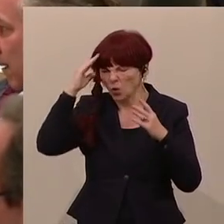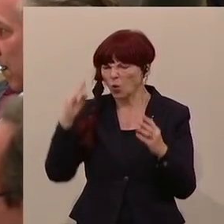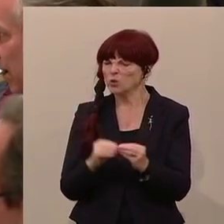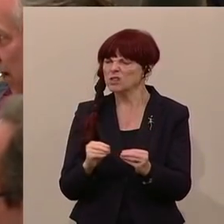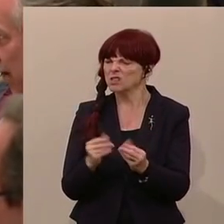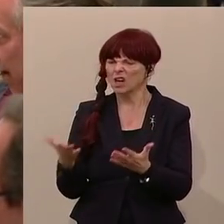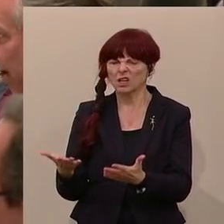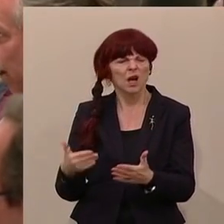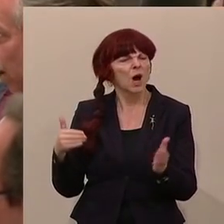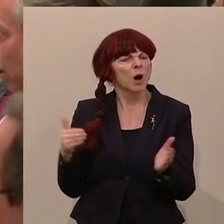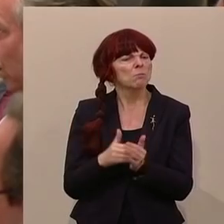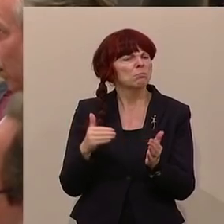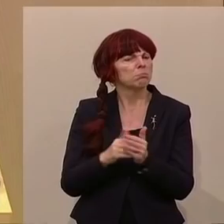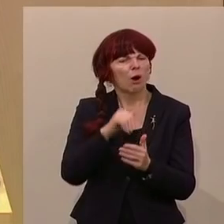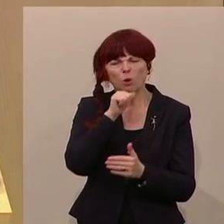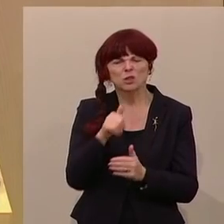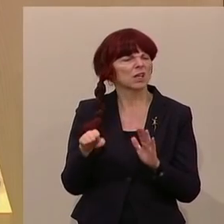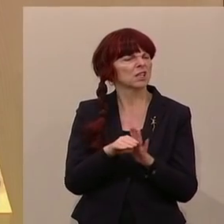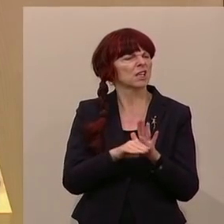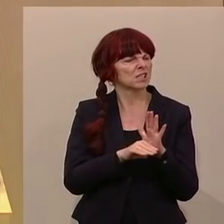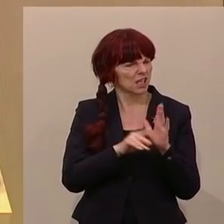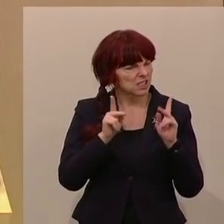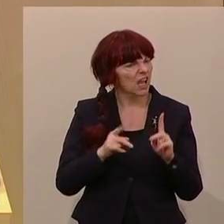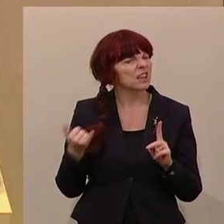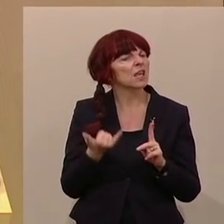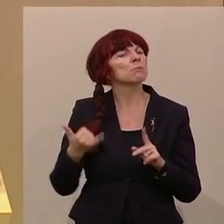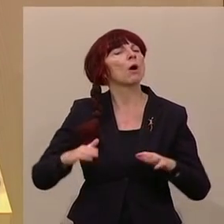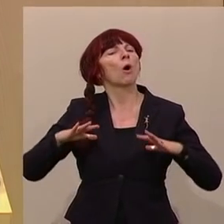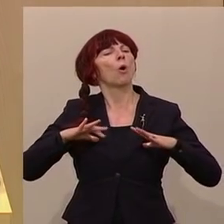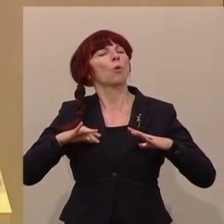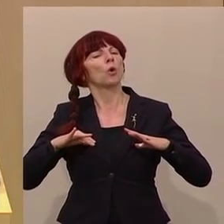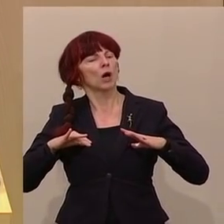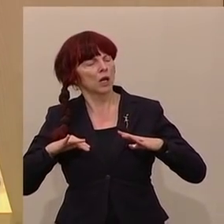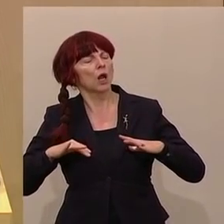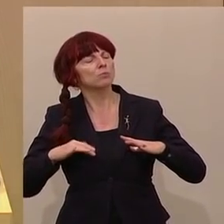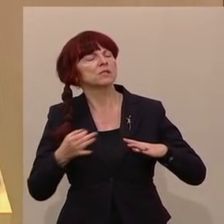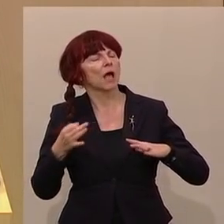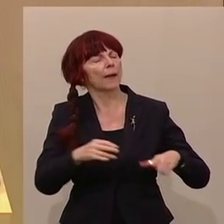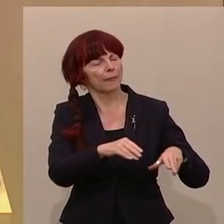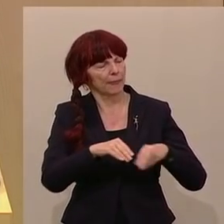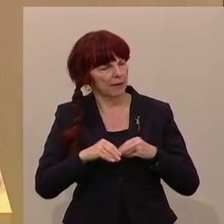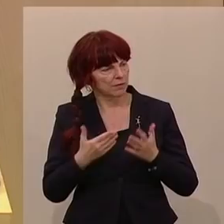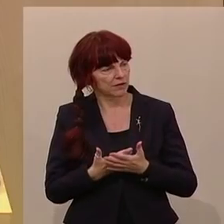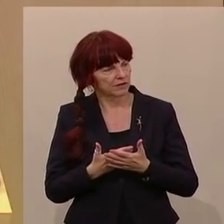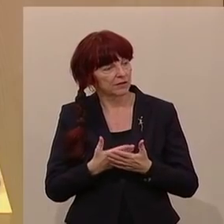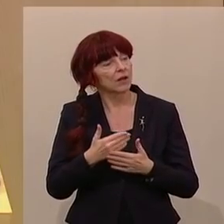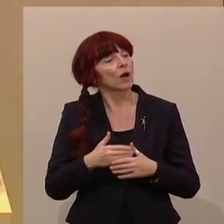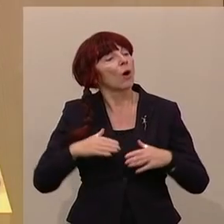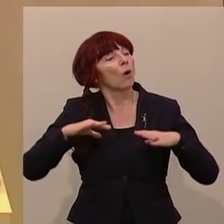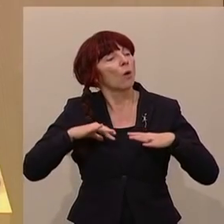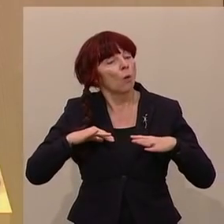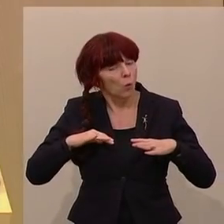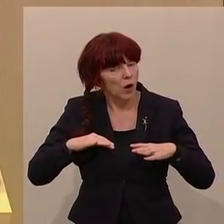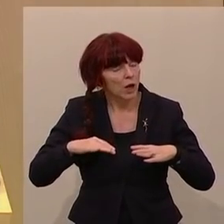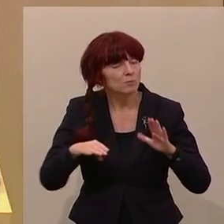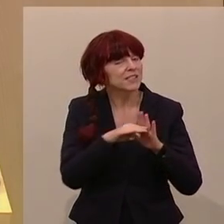man kann sie jederzeit einen Urlaubstag nehmen. Dann darf ich die Kollegin ein bisschen ins Urlaubsgesetz einführen. Der Paragraph 4 des Urlaubsgesetzes